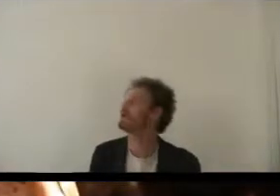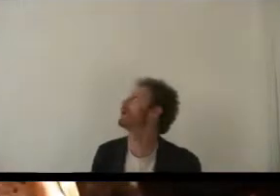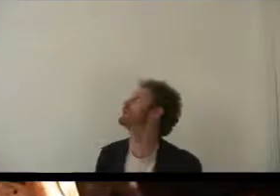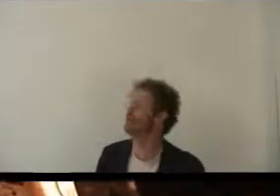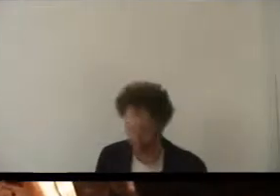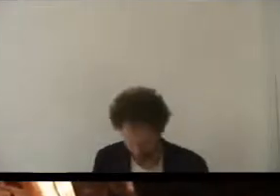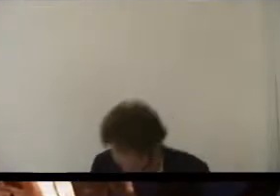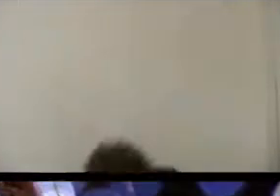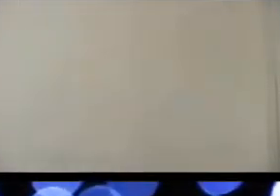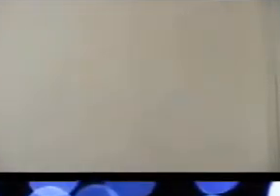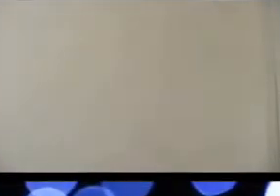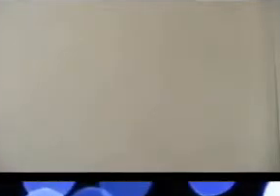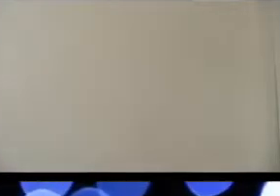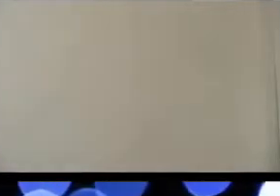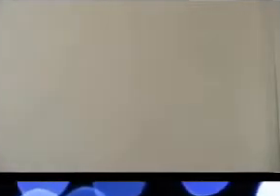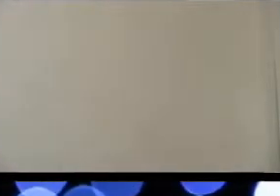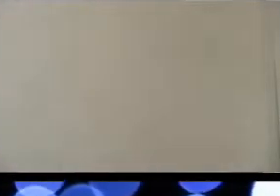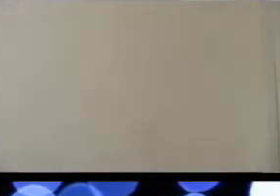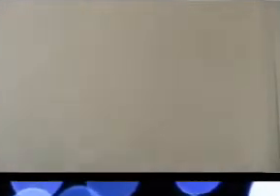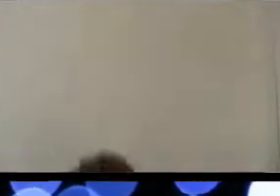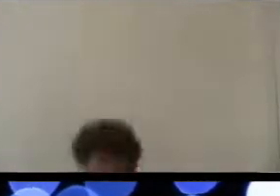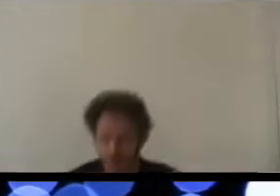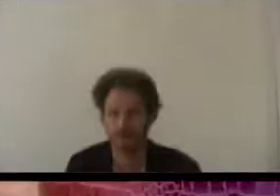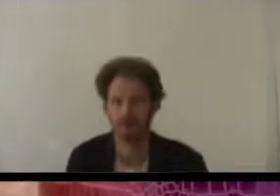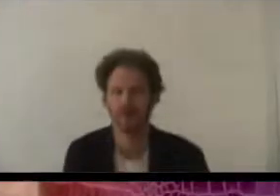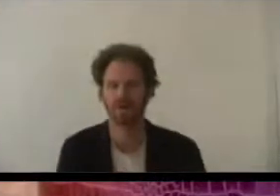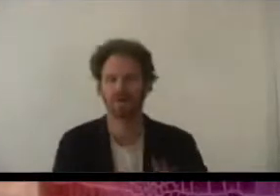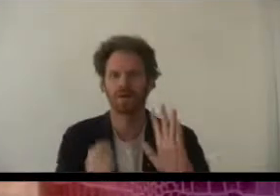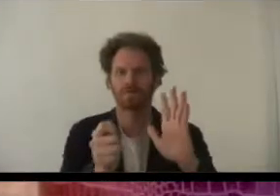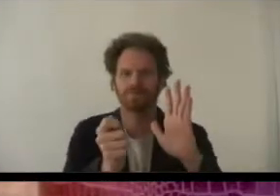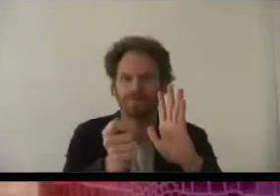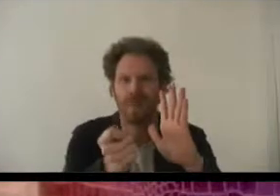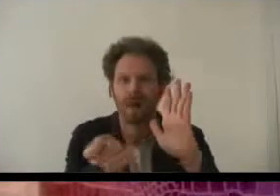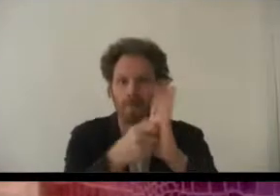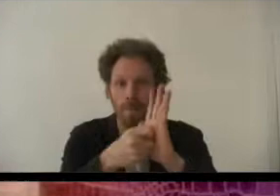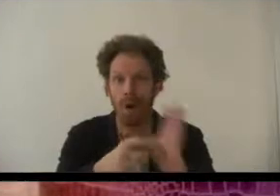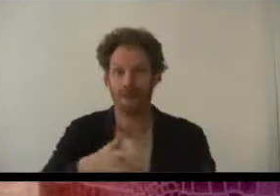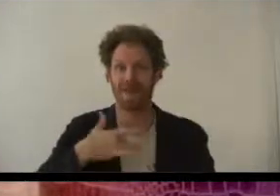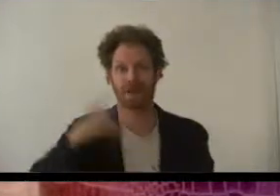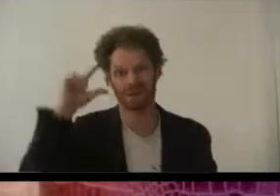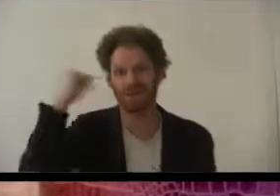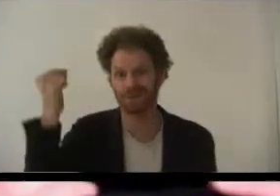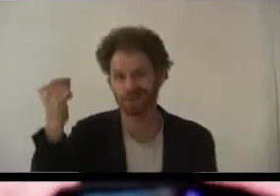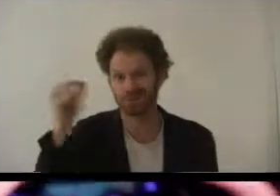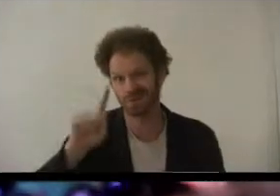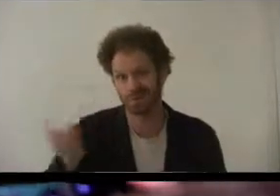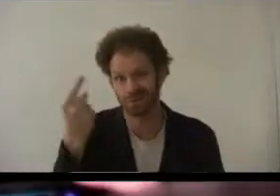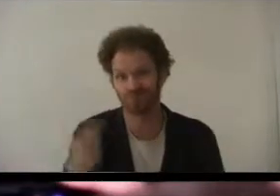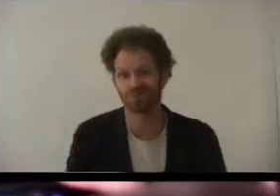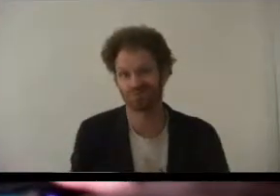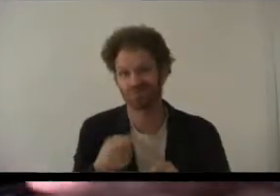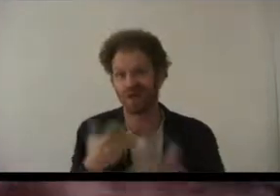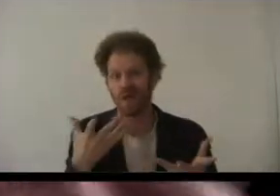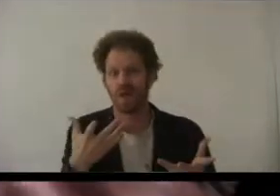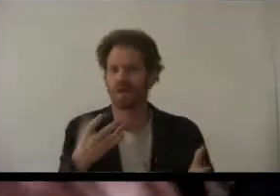nous unir. Faire les choses ensemble, vraiment de tous se rassembler parce qu'on est arrivé à un moment où l'intérêt de notre pays exige ça. Rien n'est